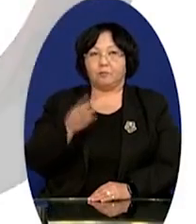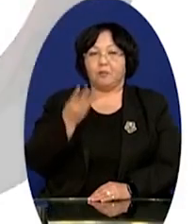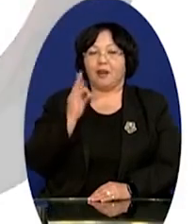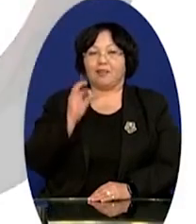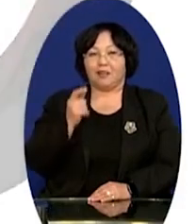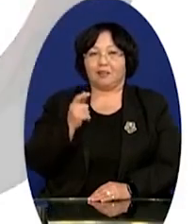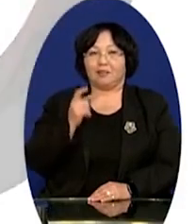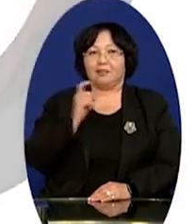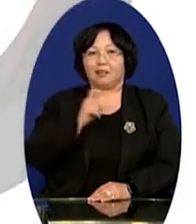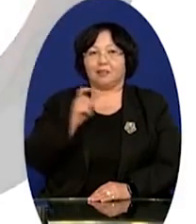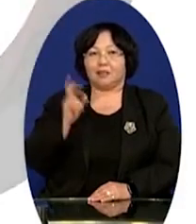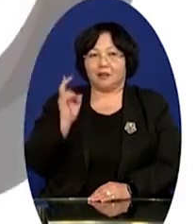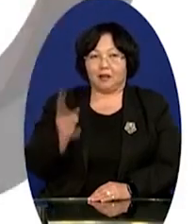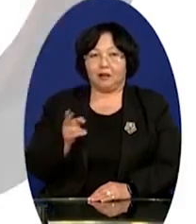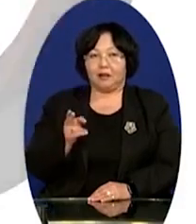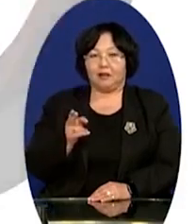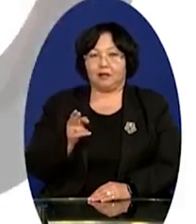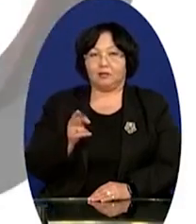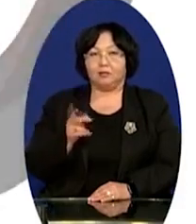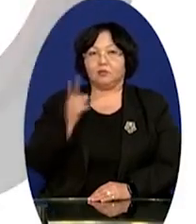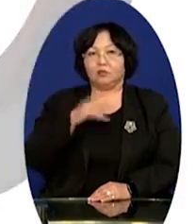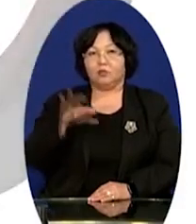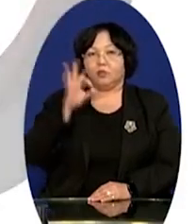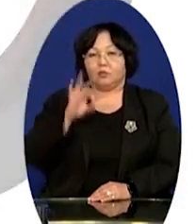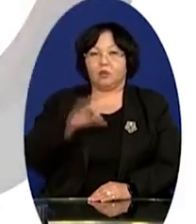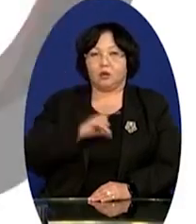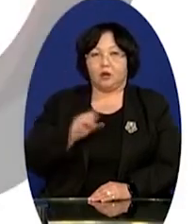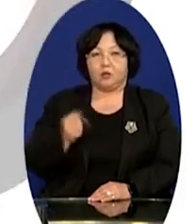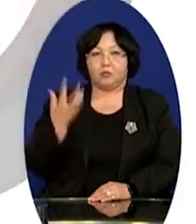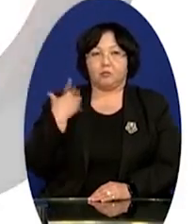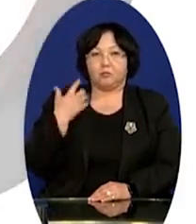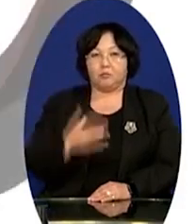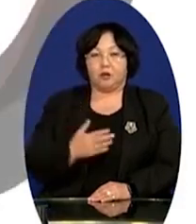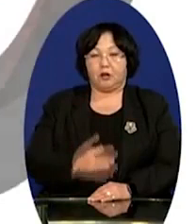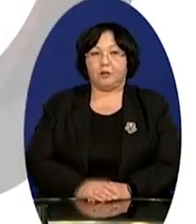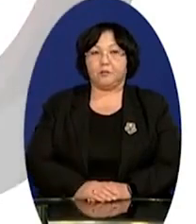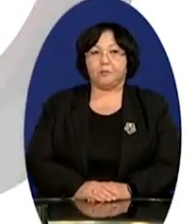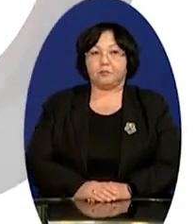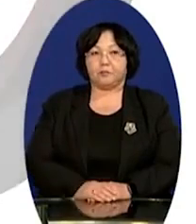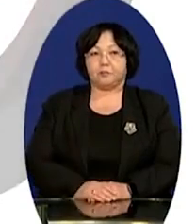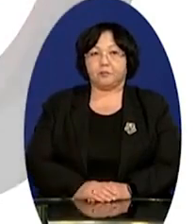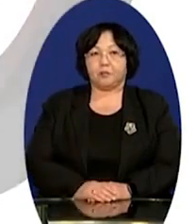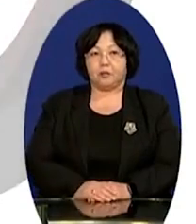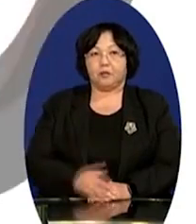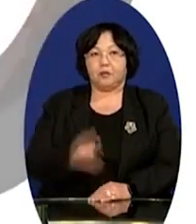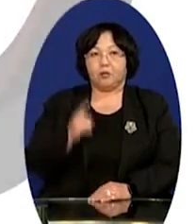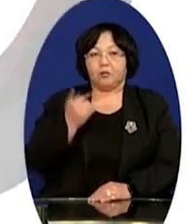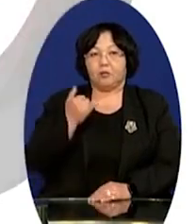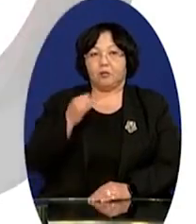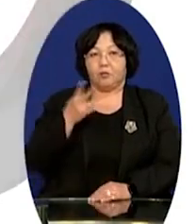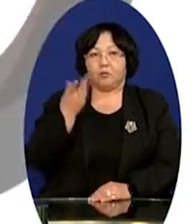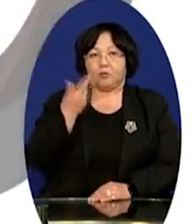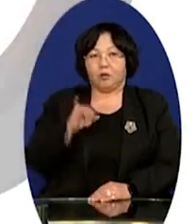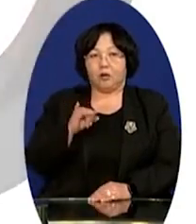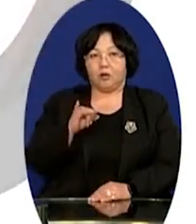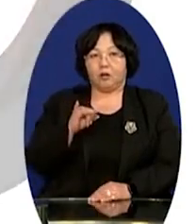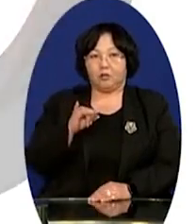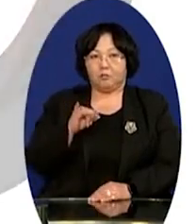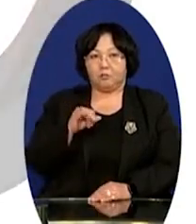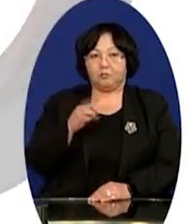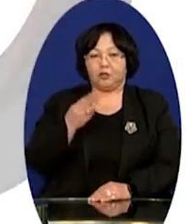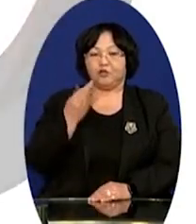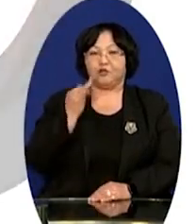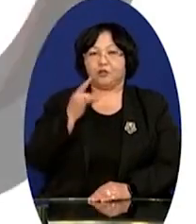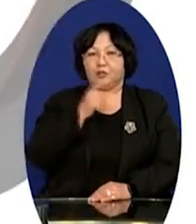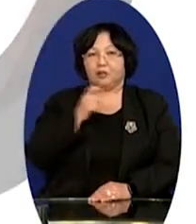100% эзэмшиж байгаа юм байна. Honda машинээр ихэх как 100